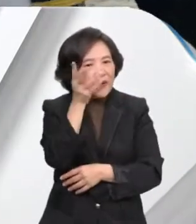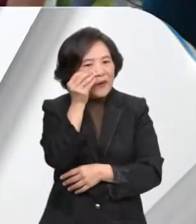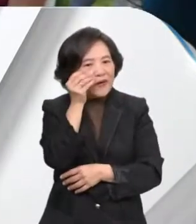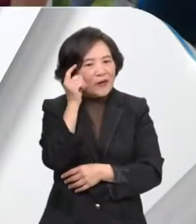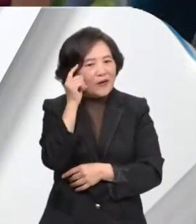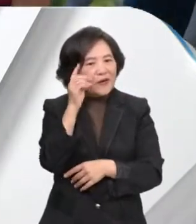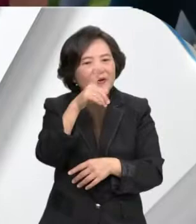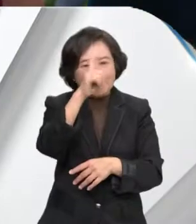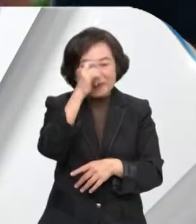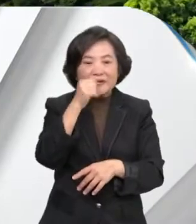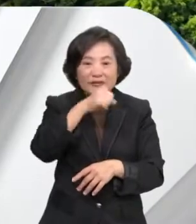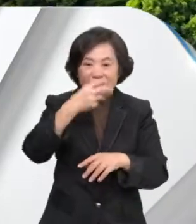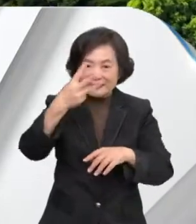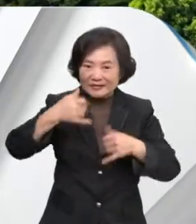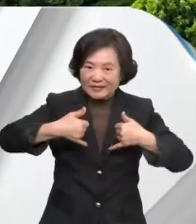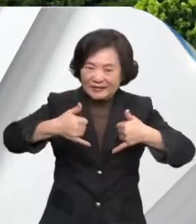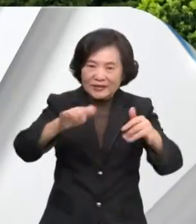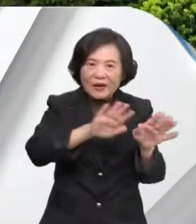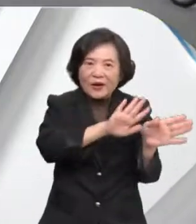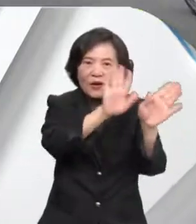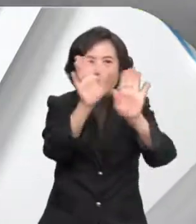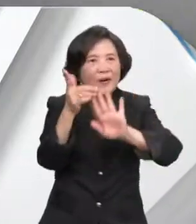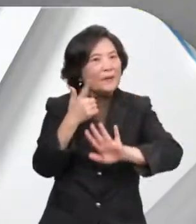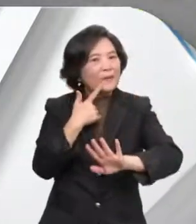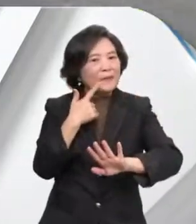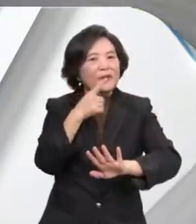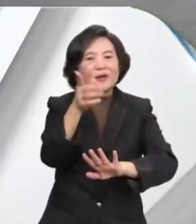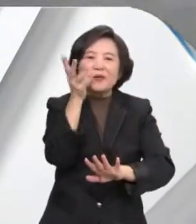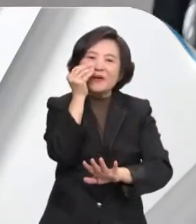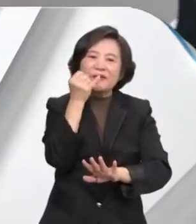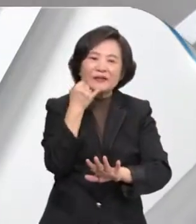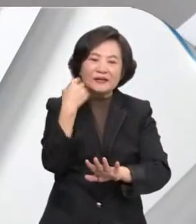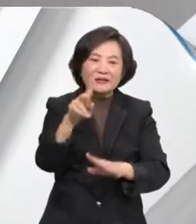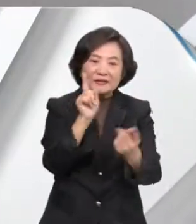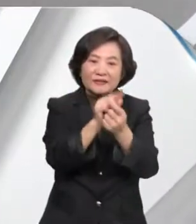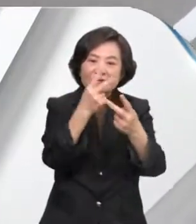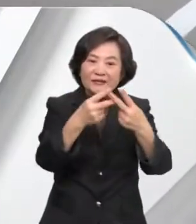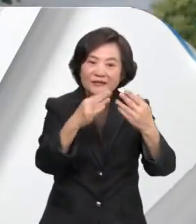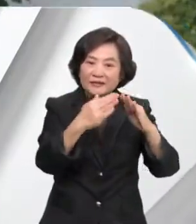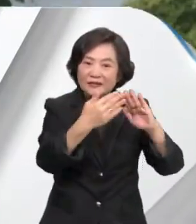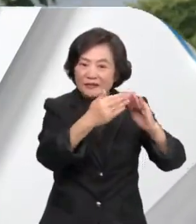程，会欣赏得到浪漫台山县乡安静的风景，还了解到